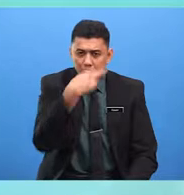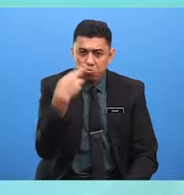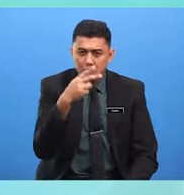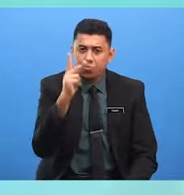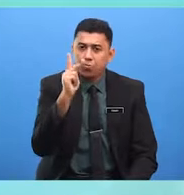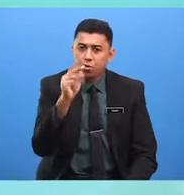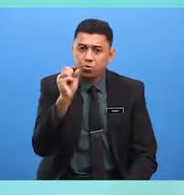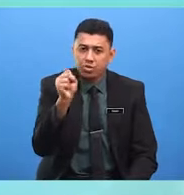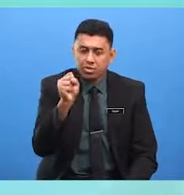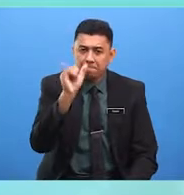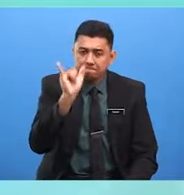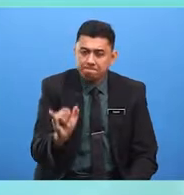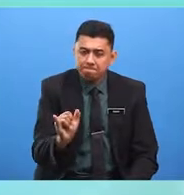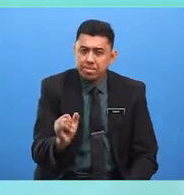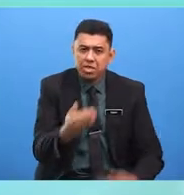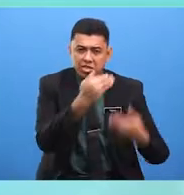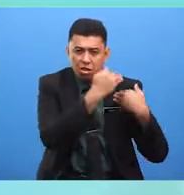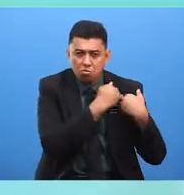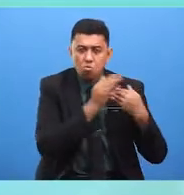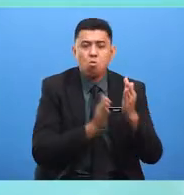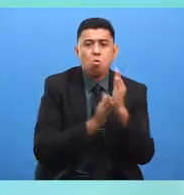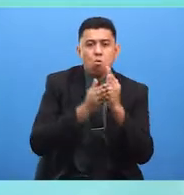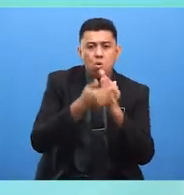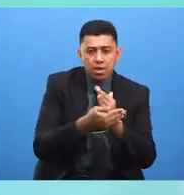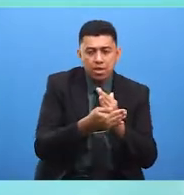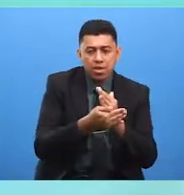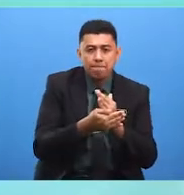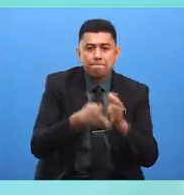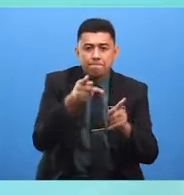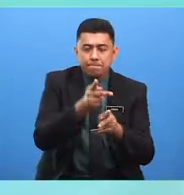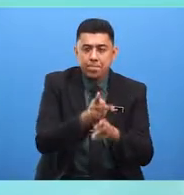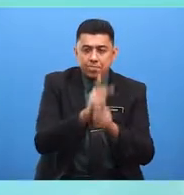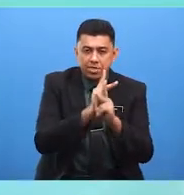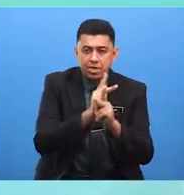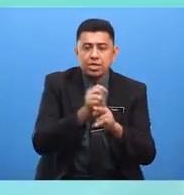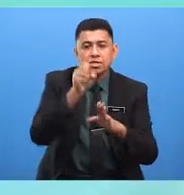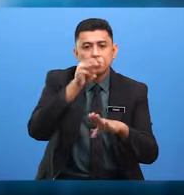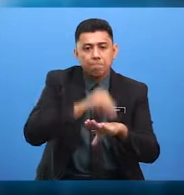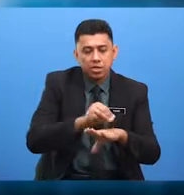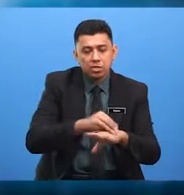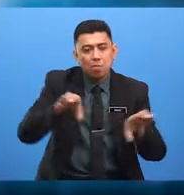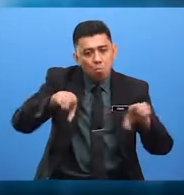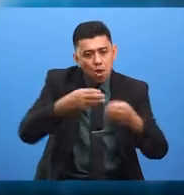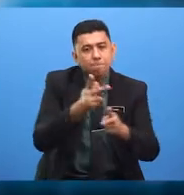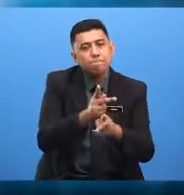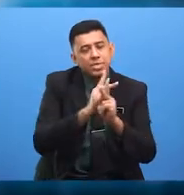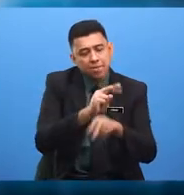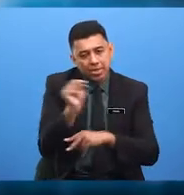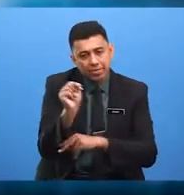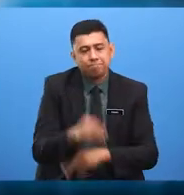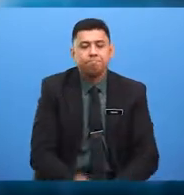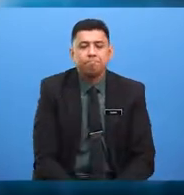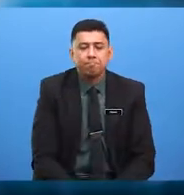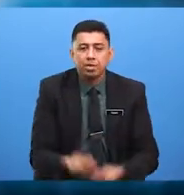kos yang ditanggung oleh peminjam semacem membuat pinjaman perubahan kadar faedah